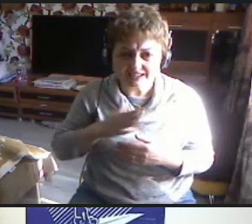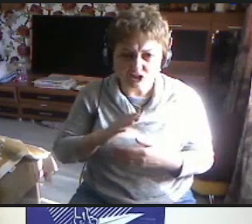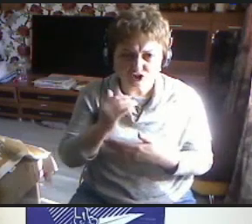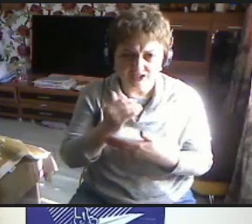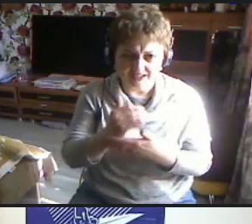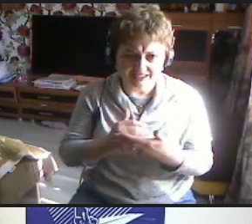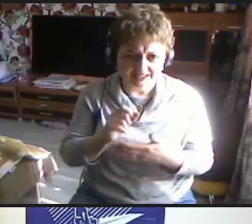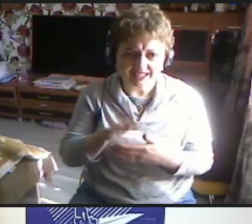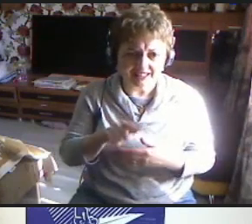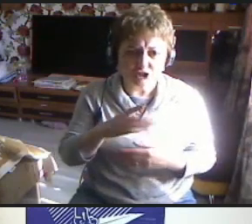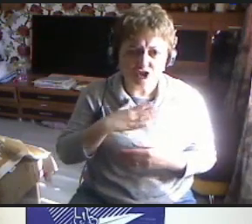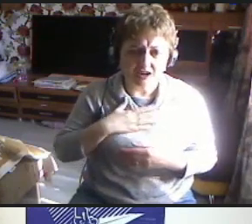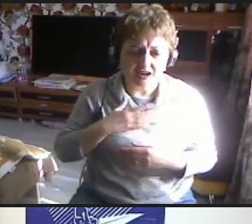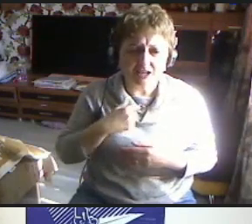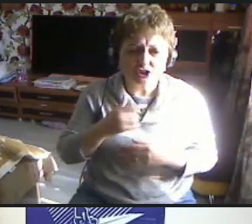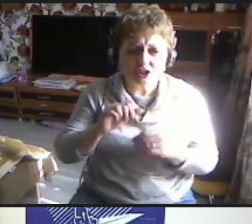можно теснее